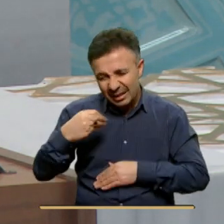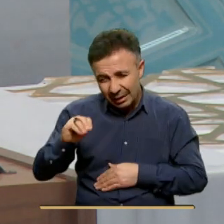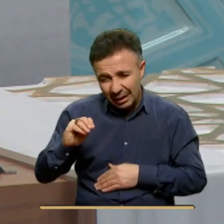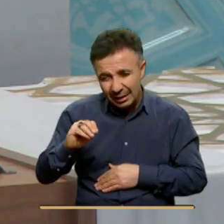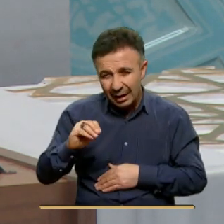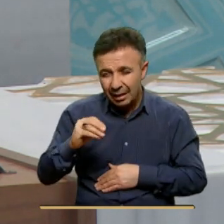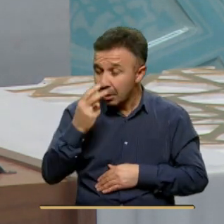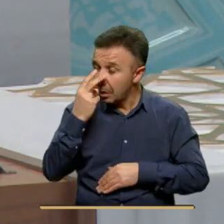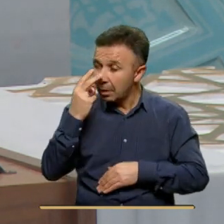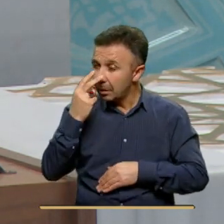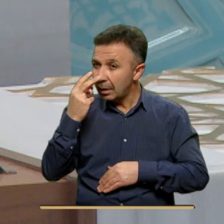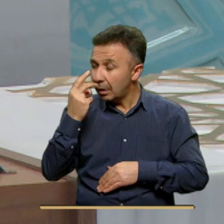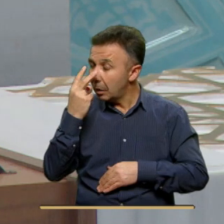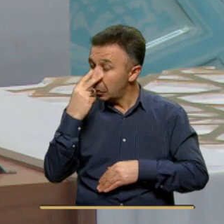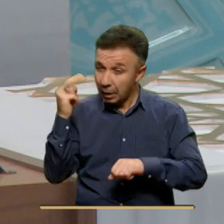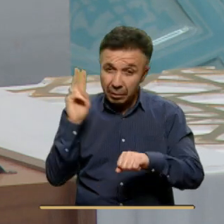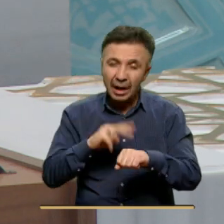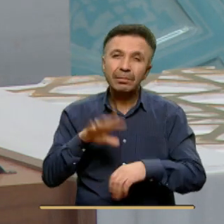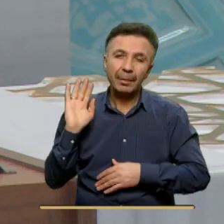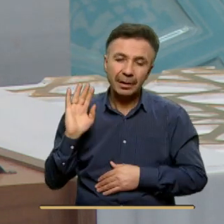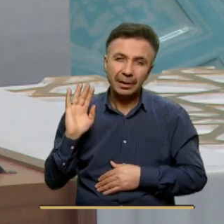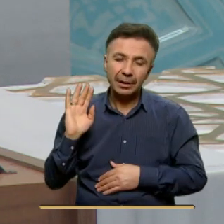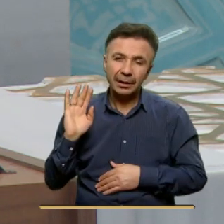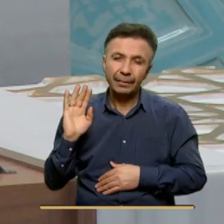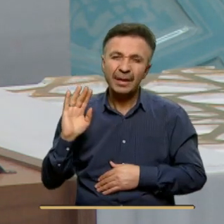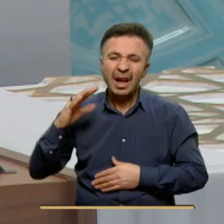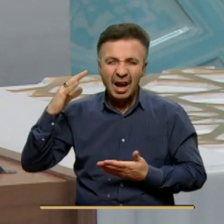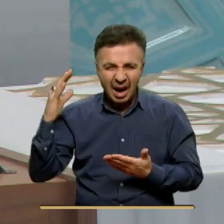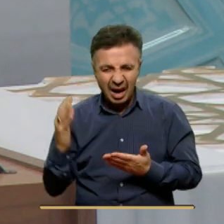İnsanları aldatmamaktır. Kazancına haram